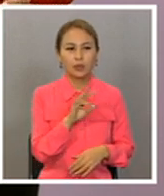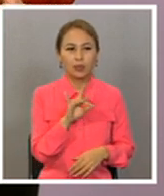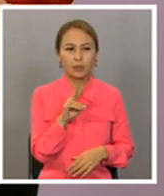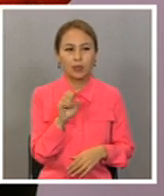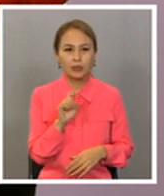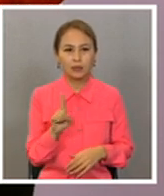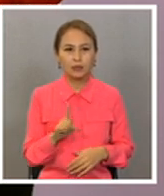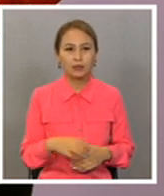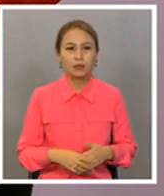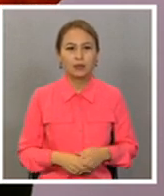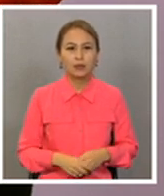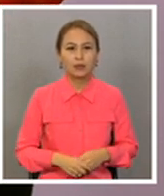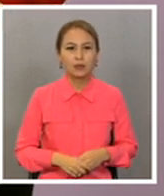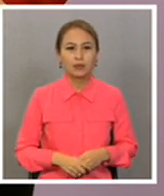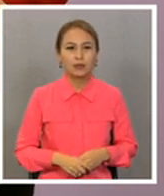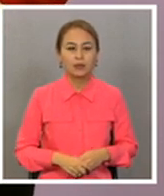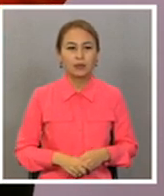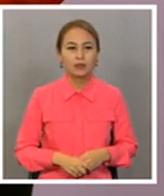өнерпаз?